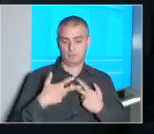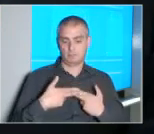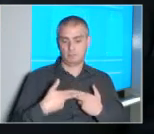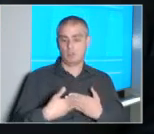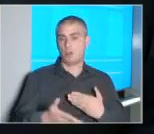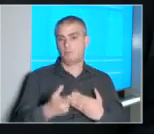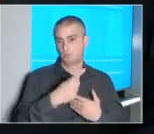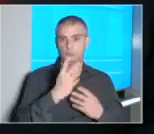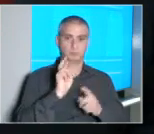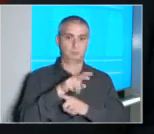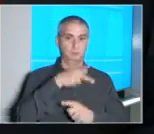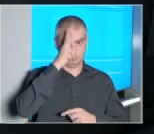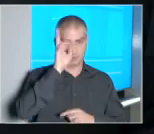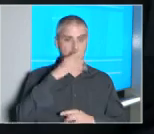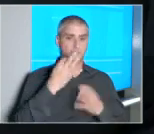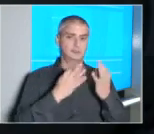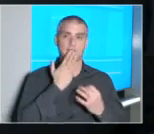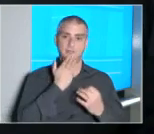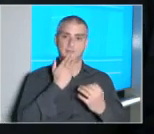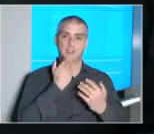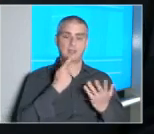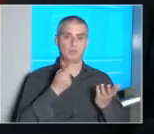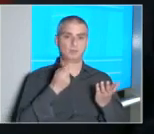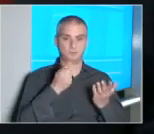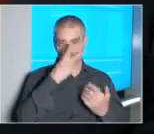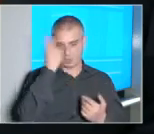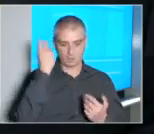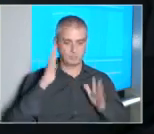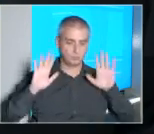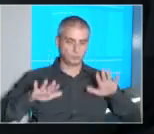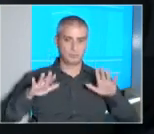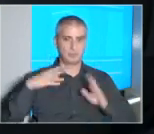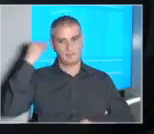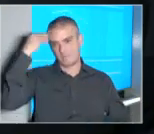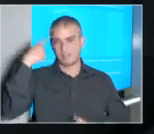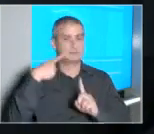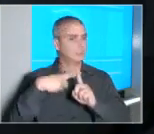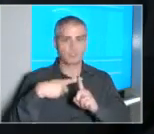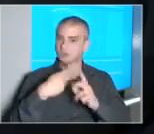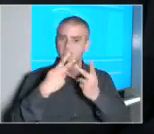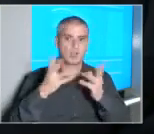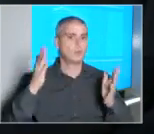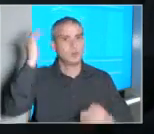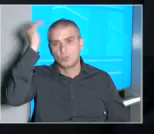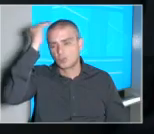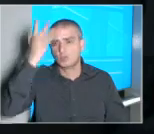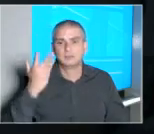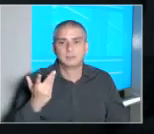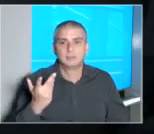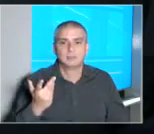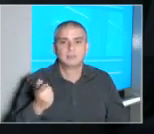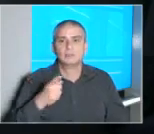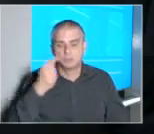שבקרוב שחק בביתר גם שחקן ישראלי שהוא ערבי, מוסלמי, פלסטיני, נוצרי, לא חשוב, דרוזי,